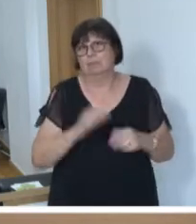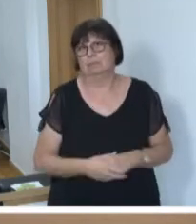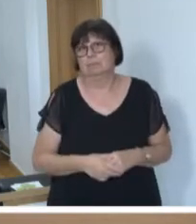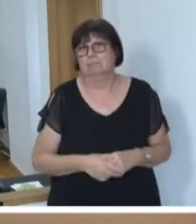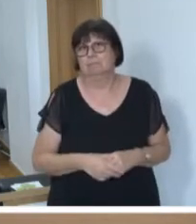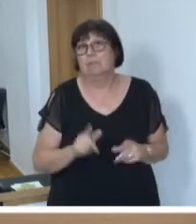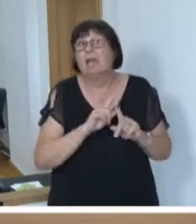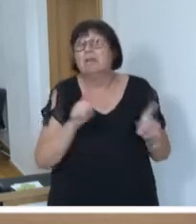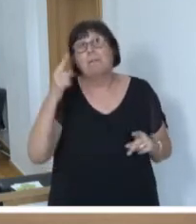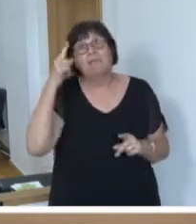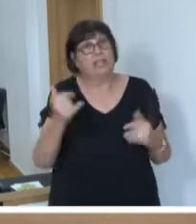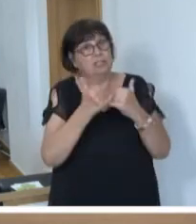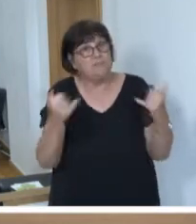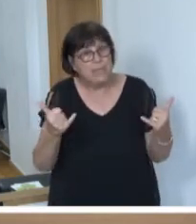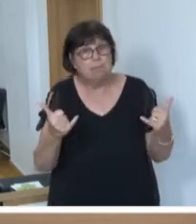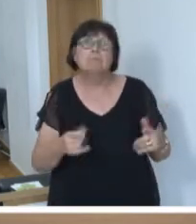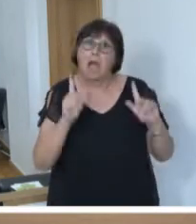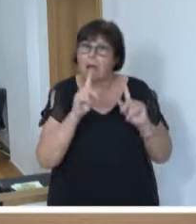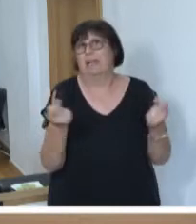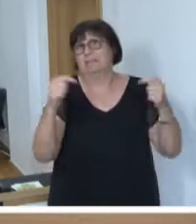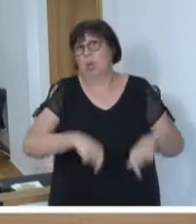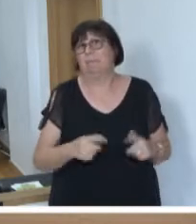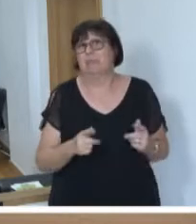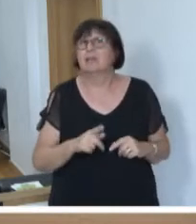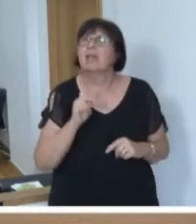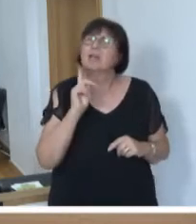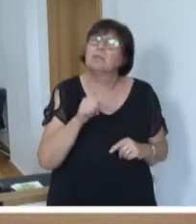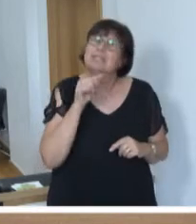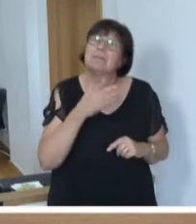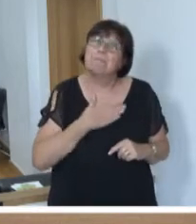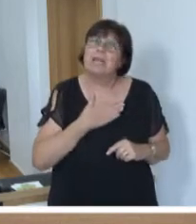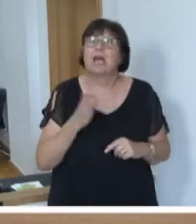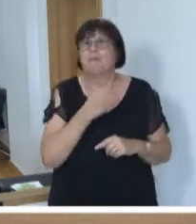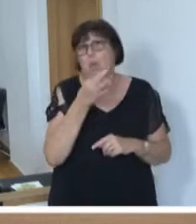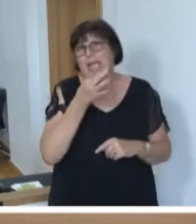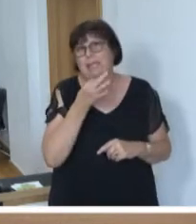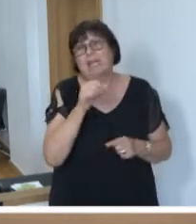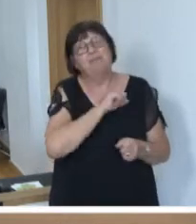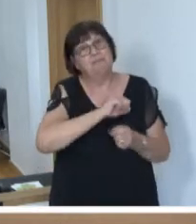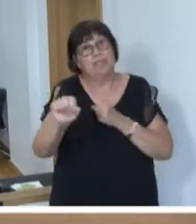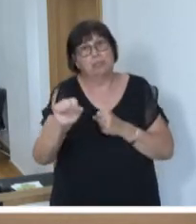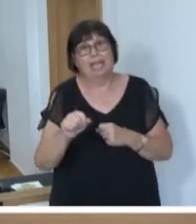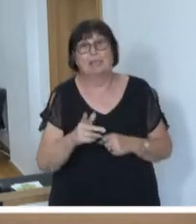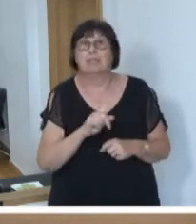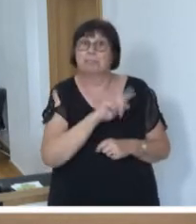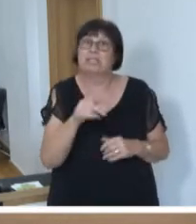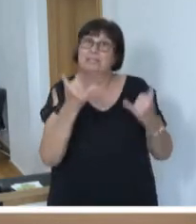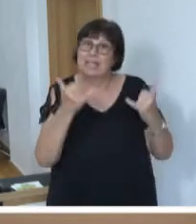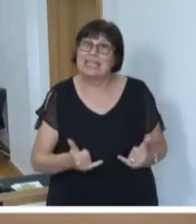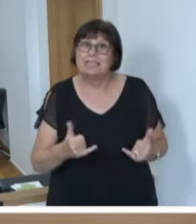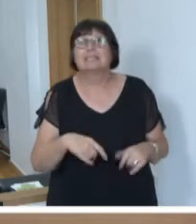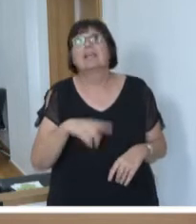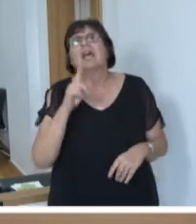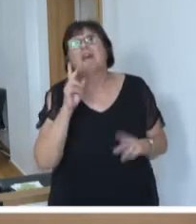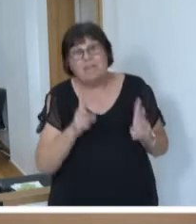genau wie, aber es kommt. Und da muss ich Ihnen jetzt meiner Vorrednerin widersprechen, denn bisher wird tatsächlich wirklich nur aus